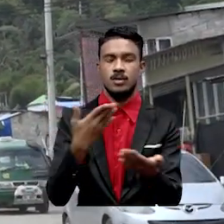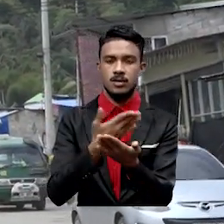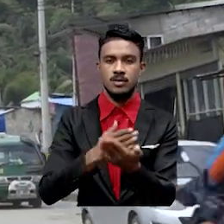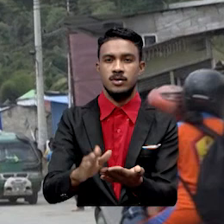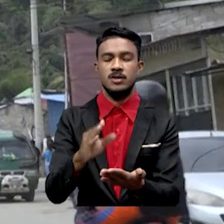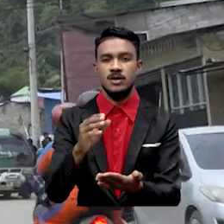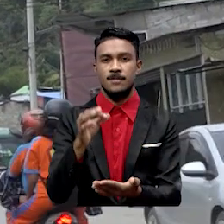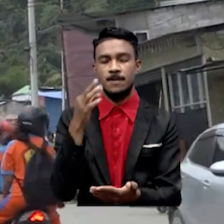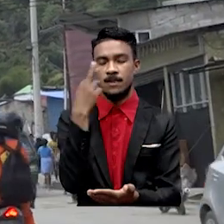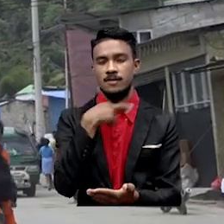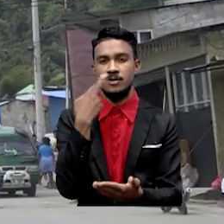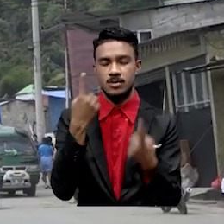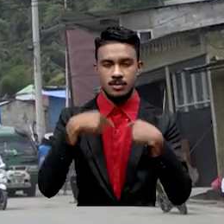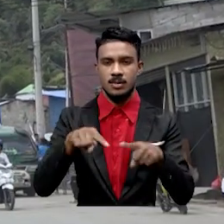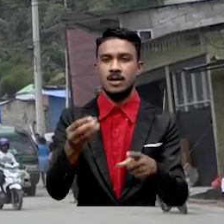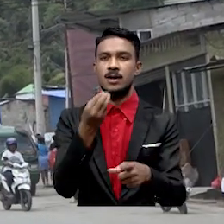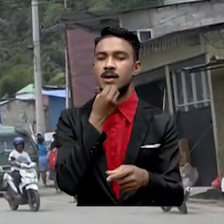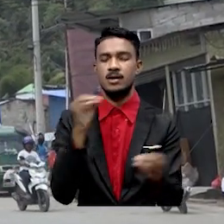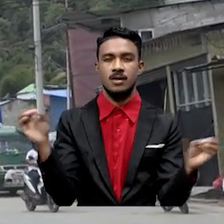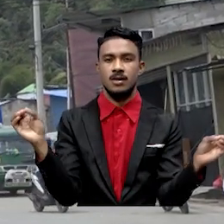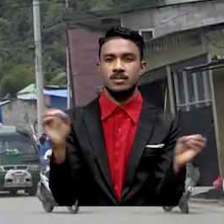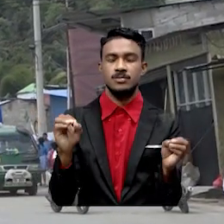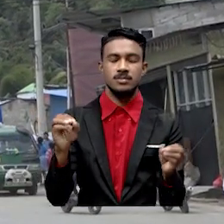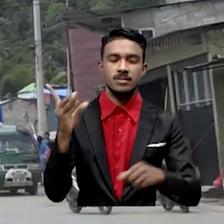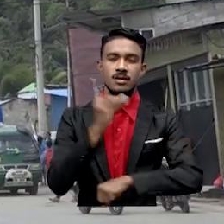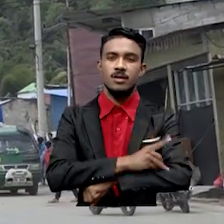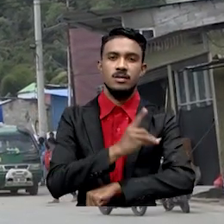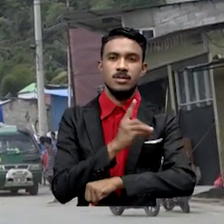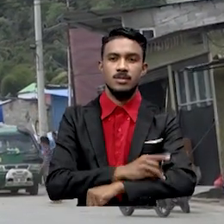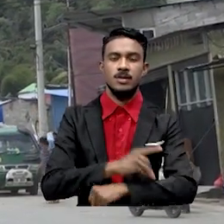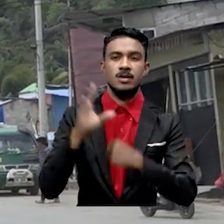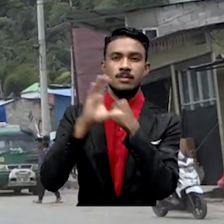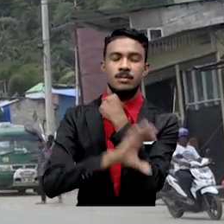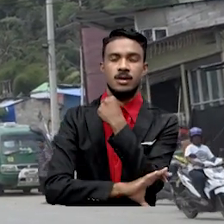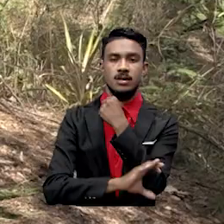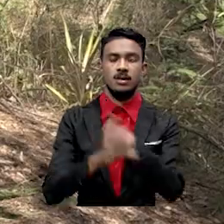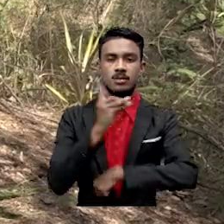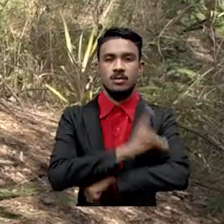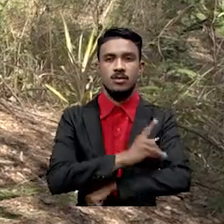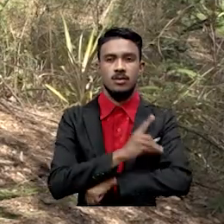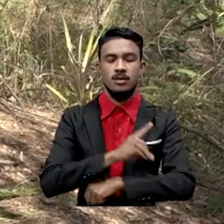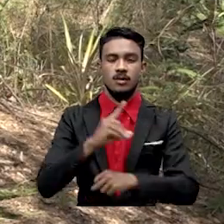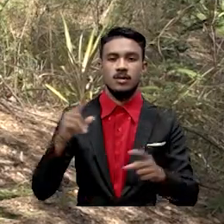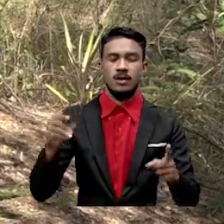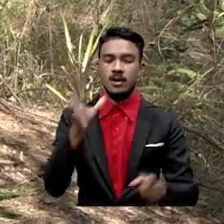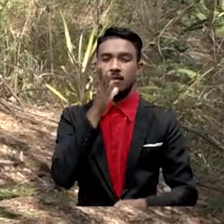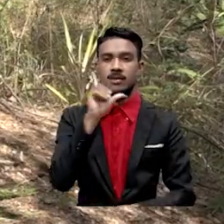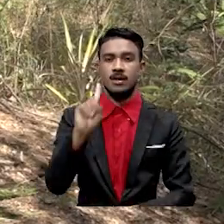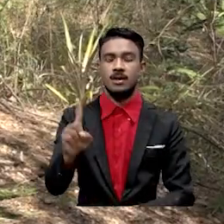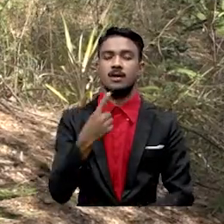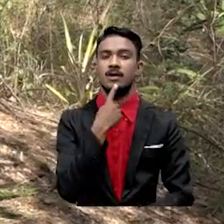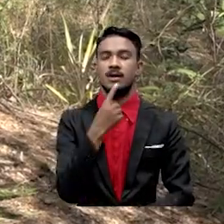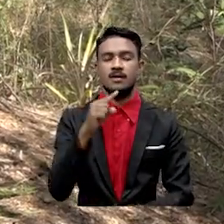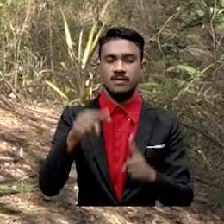bahang, bangira lagenta atu konsumu bebek batar iha moris lor lorong. Inan faluk ne kontak katak